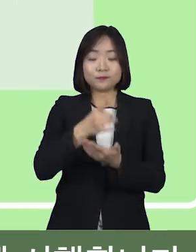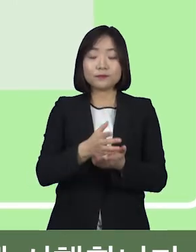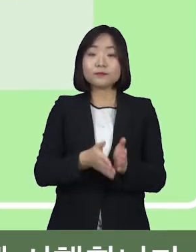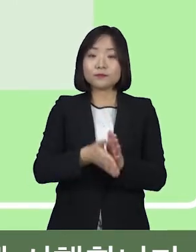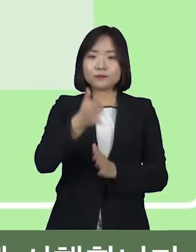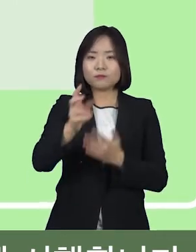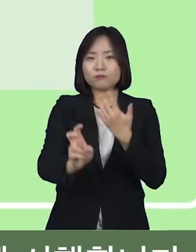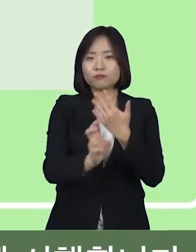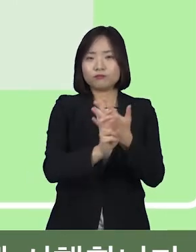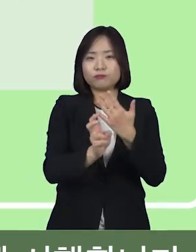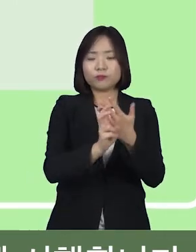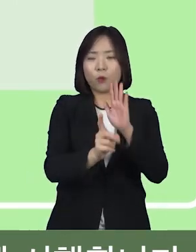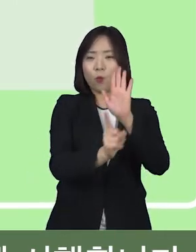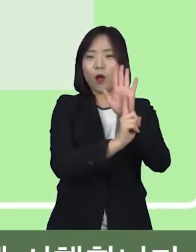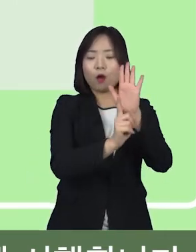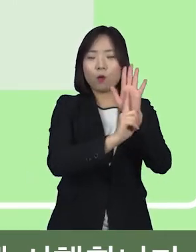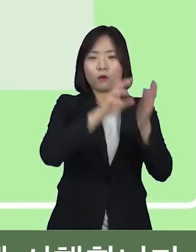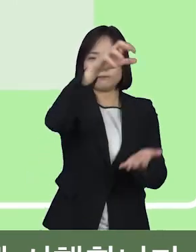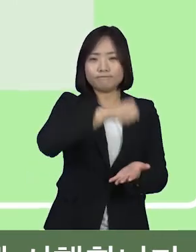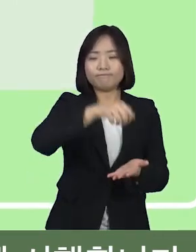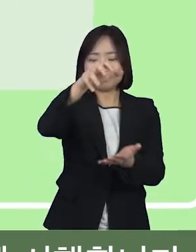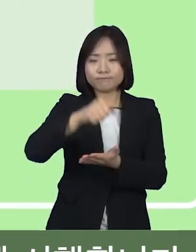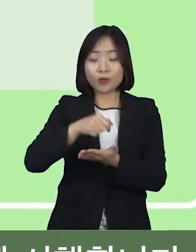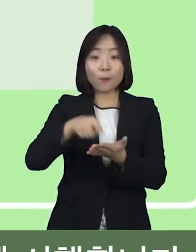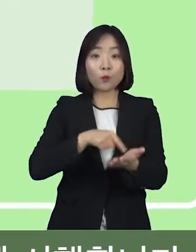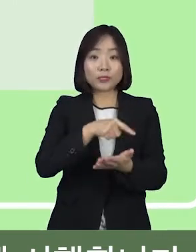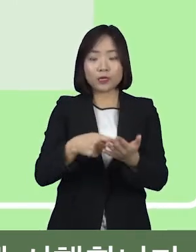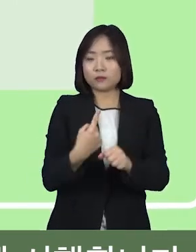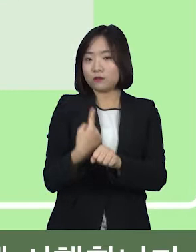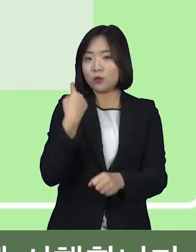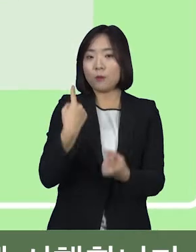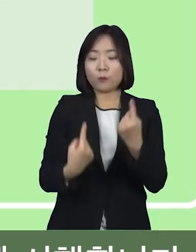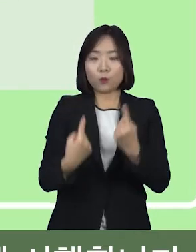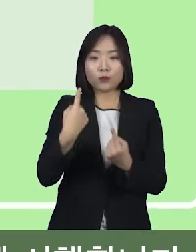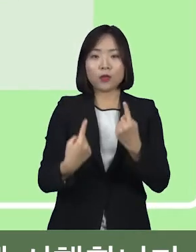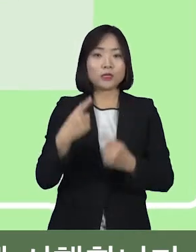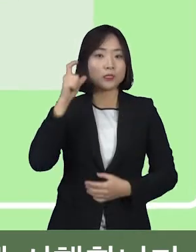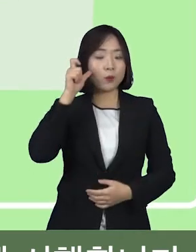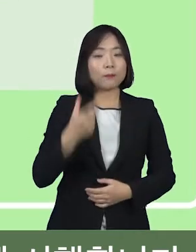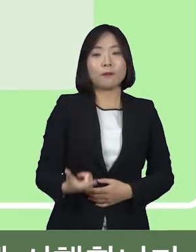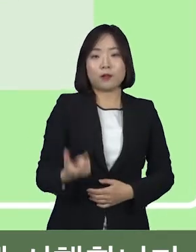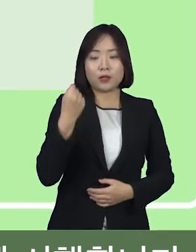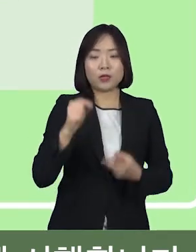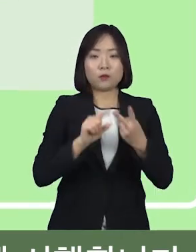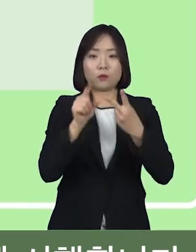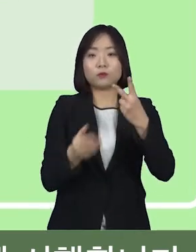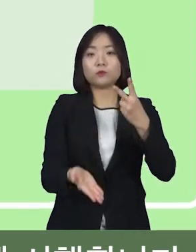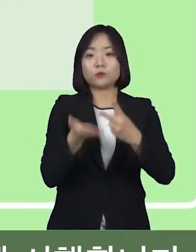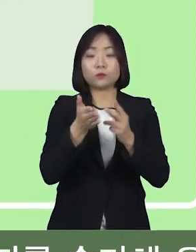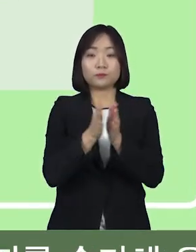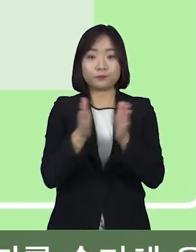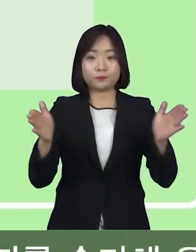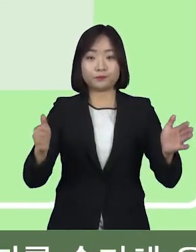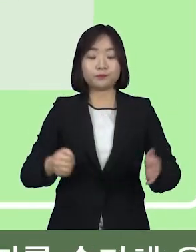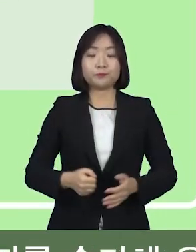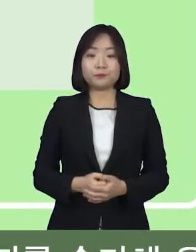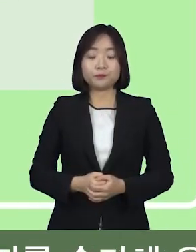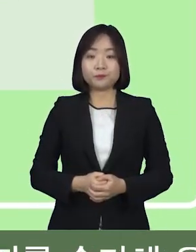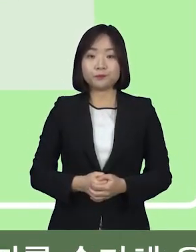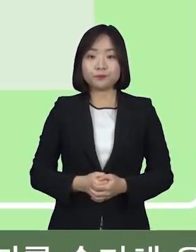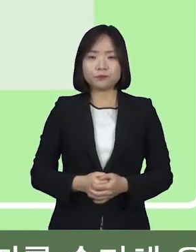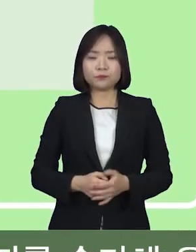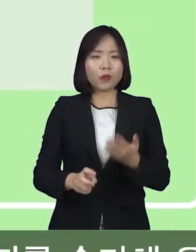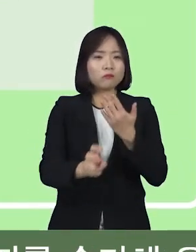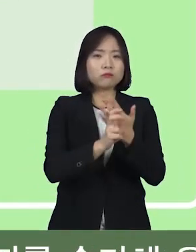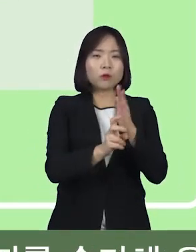천안시가 불법 광고물 수거 보상제를 작년보다 보름 앞당겨진 2월 초에 시행합니다. 불법